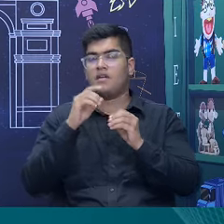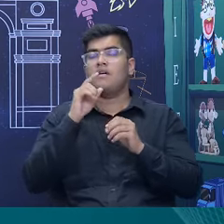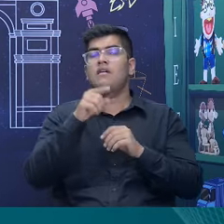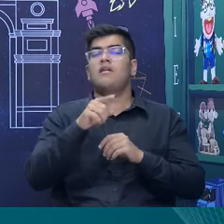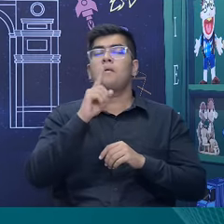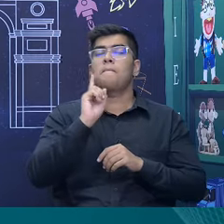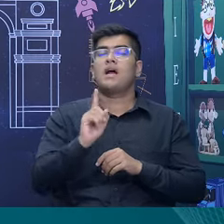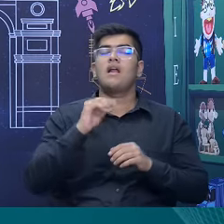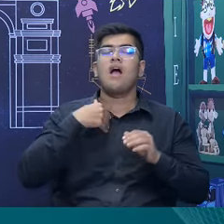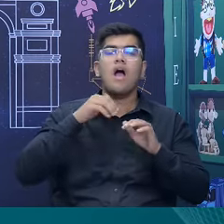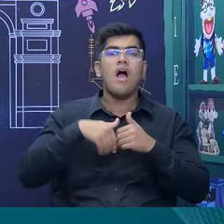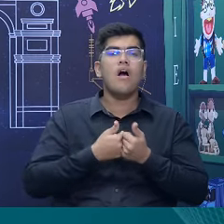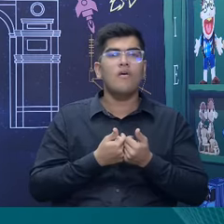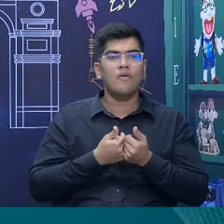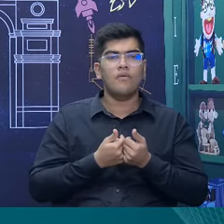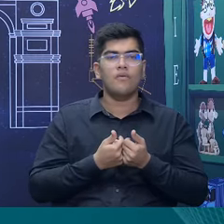देखेंगे एक